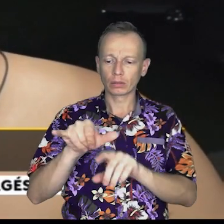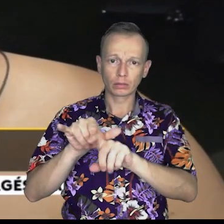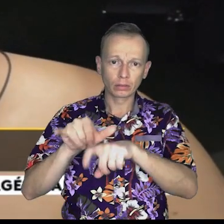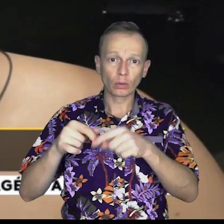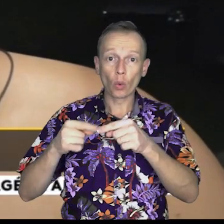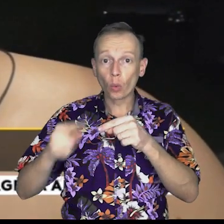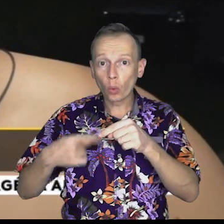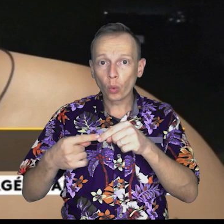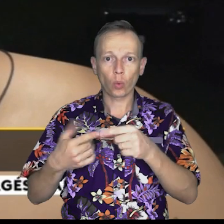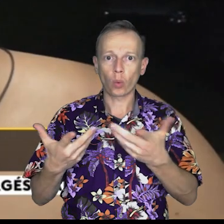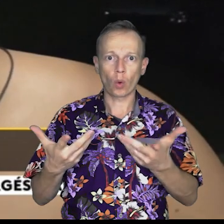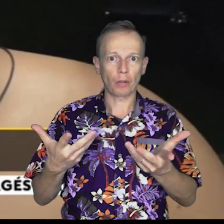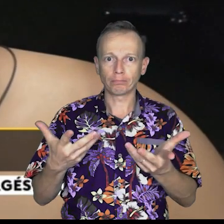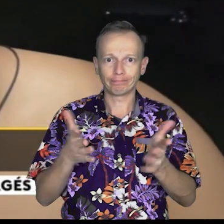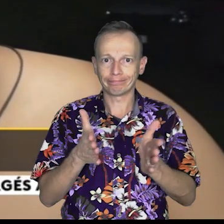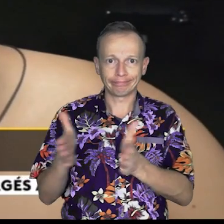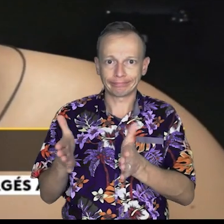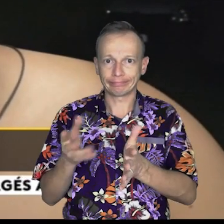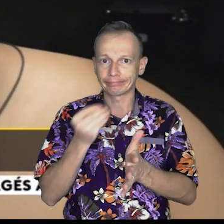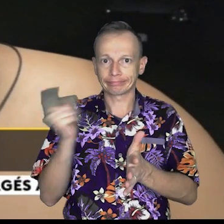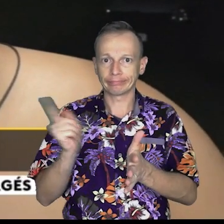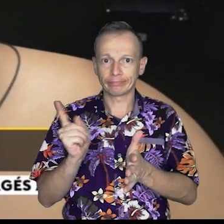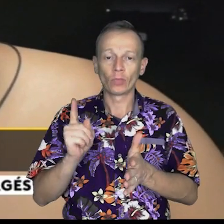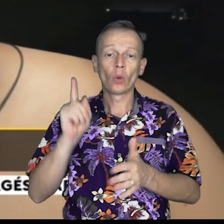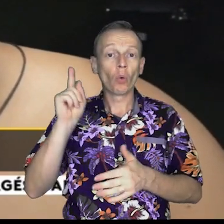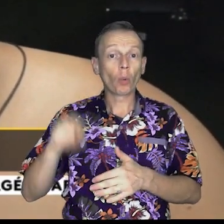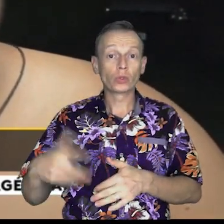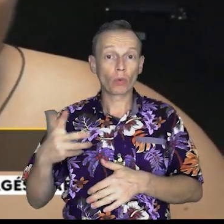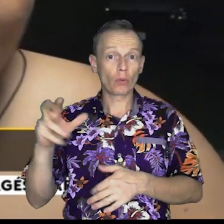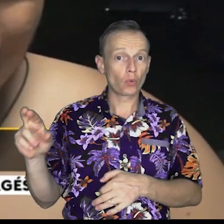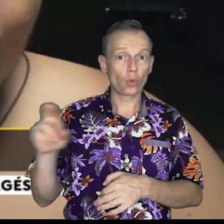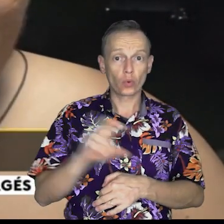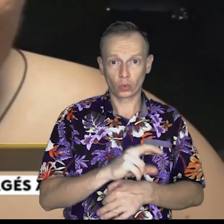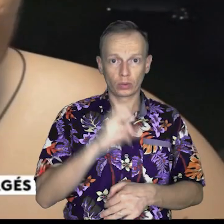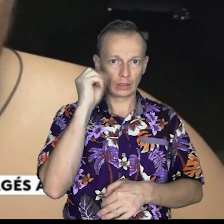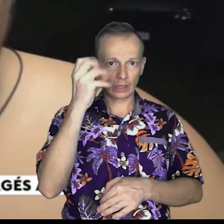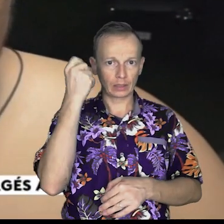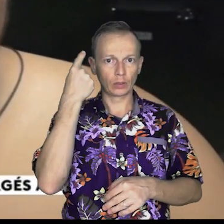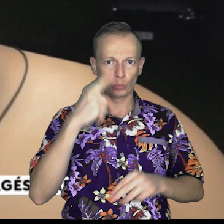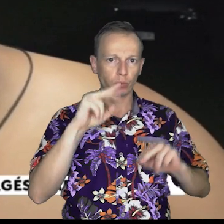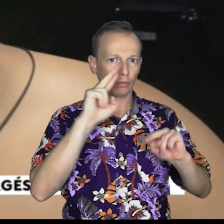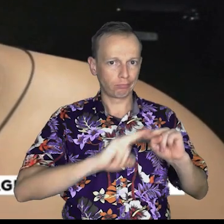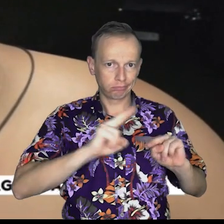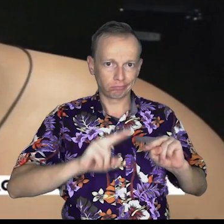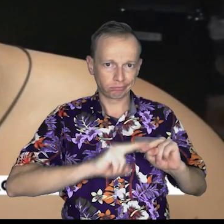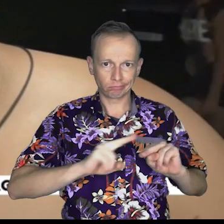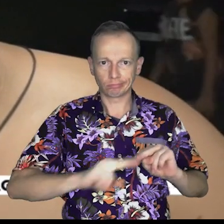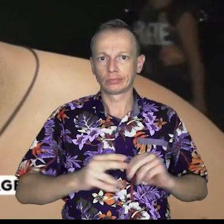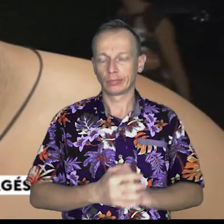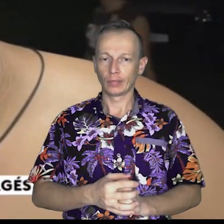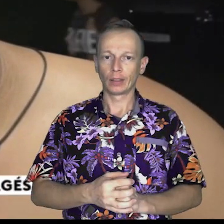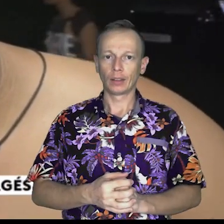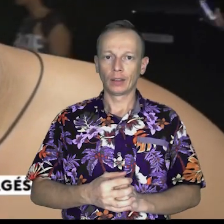du train d'atterrissage s'était décalée. Et donc du coup, il a fallu faire revenir l'avion sur Tahiti afin de procéder à des